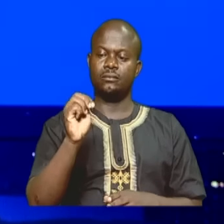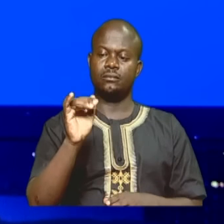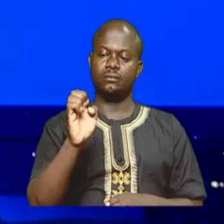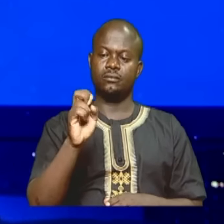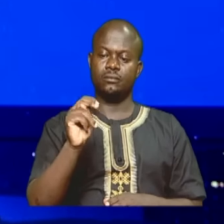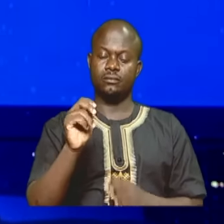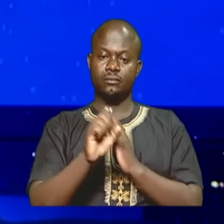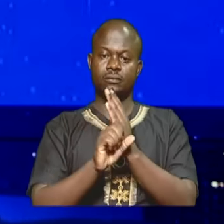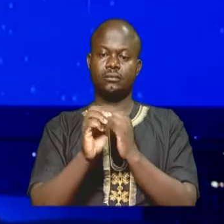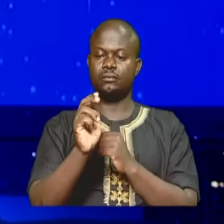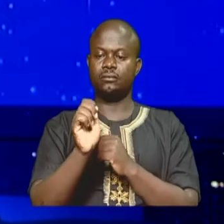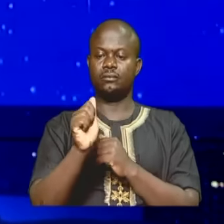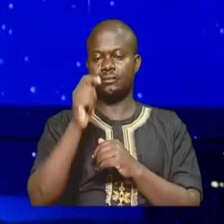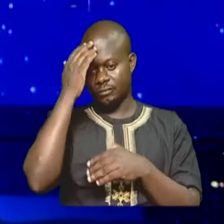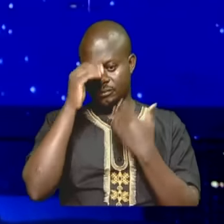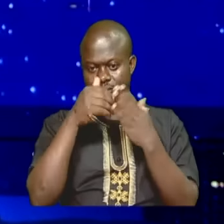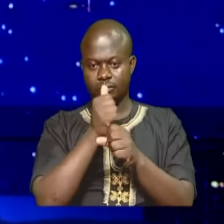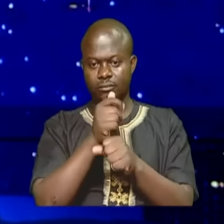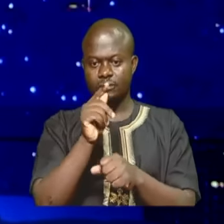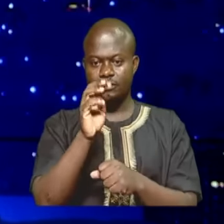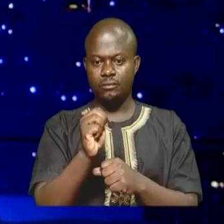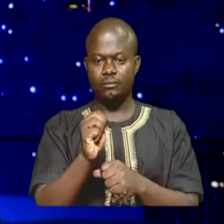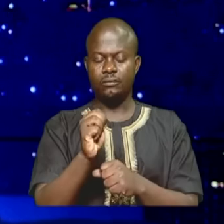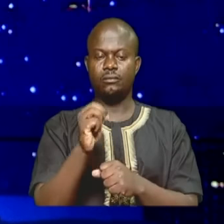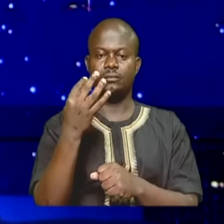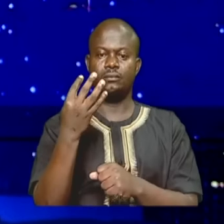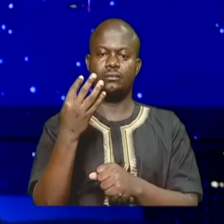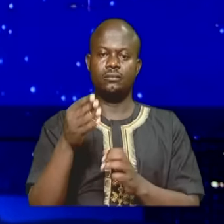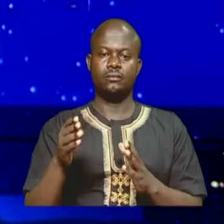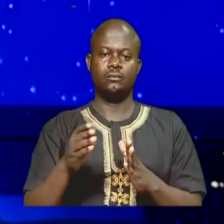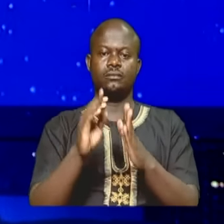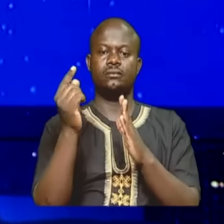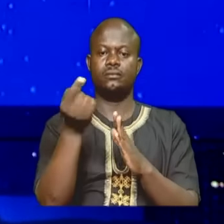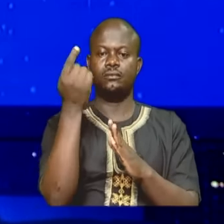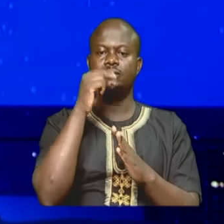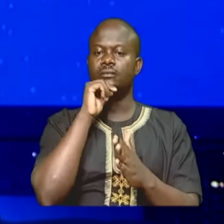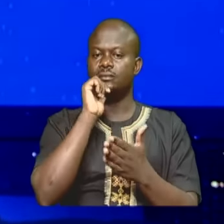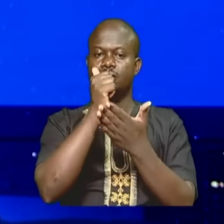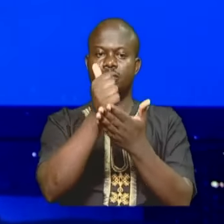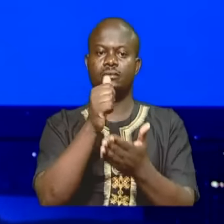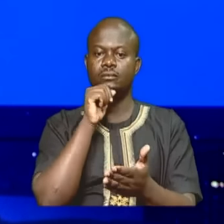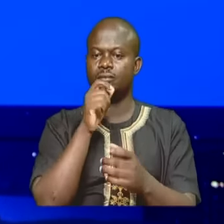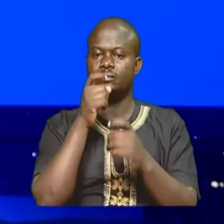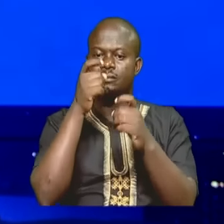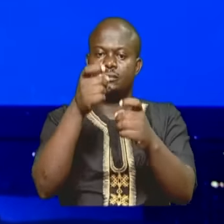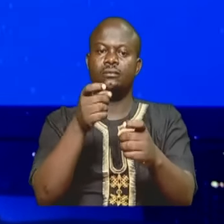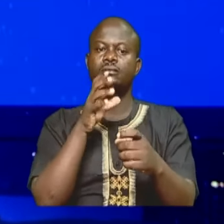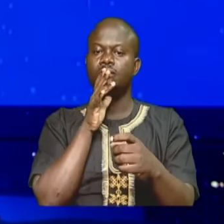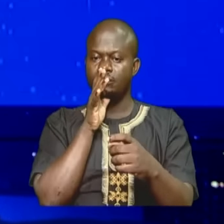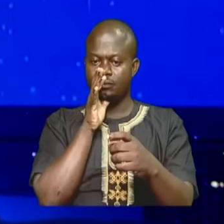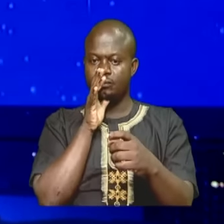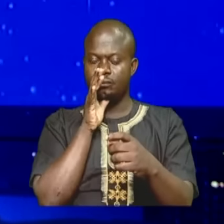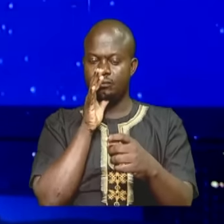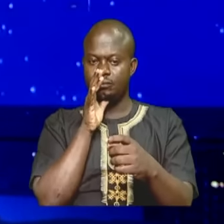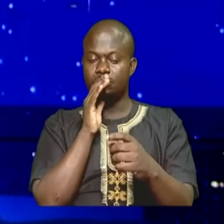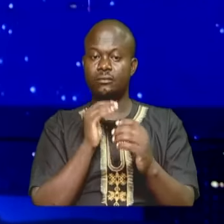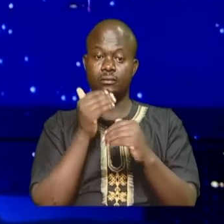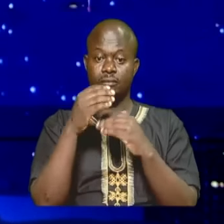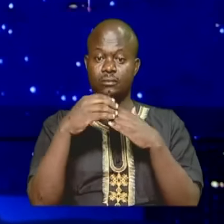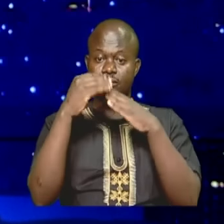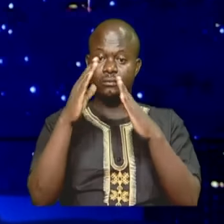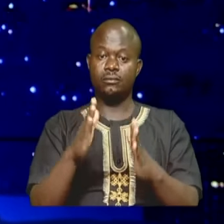n'abaturanyi be kubwo kubakorera ibirometero 4 by'umuhanda wenyine ntawumufashije, nta n'igembo ategereje naho ubuyobozi